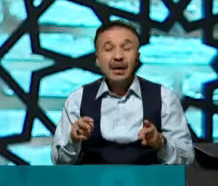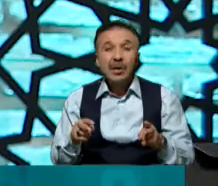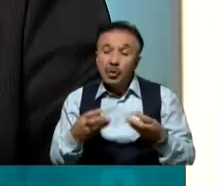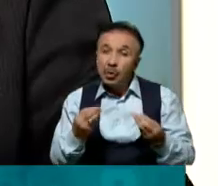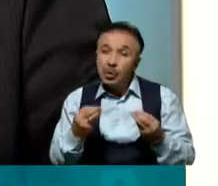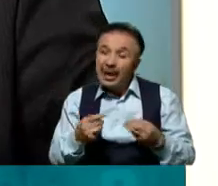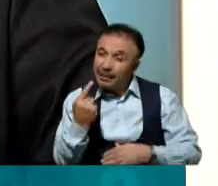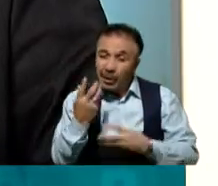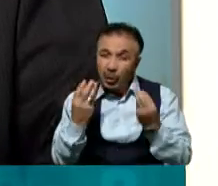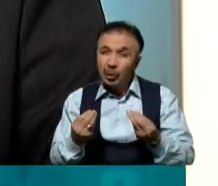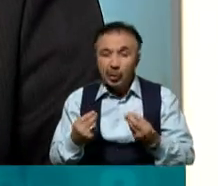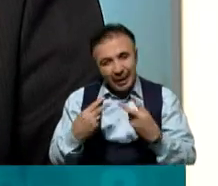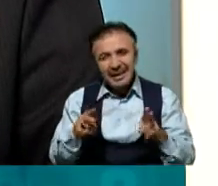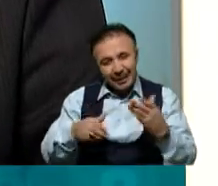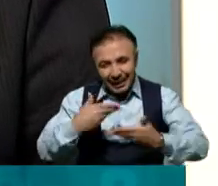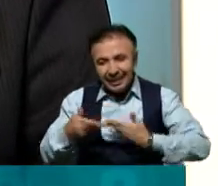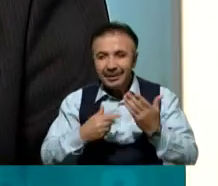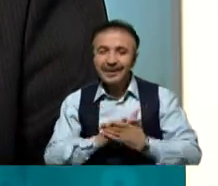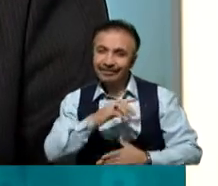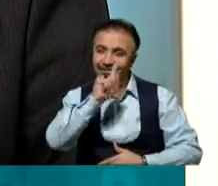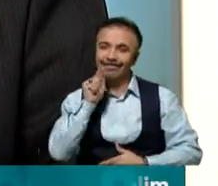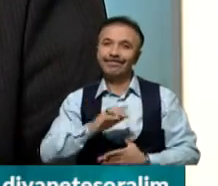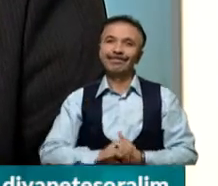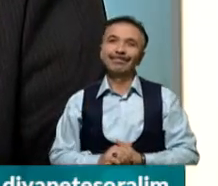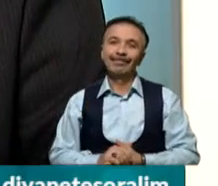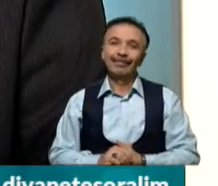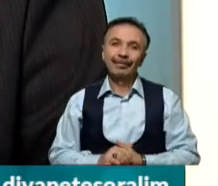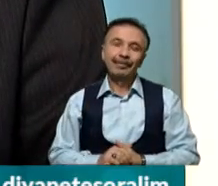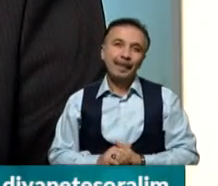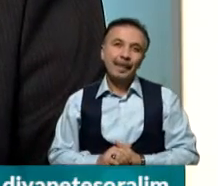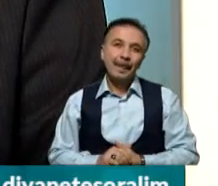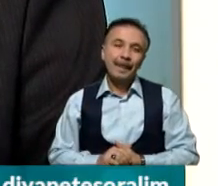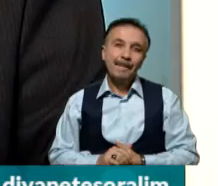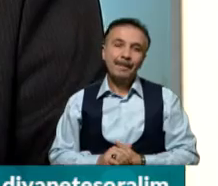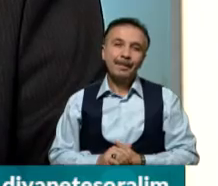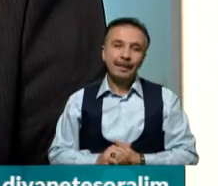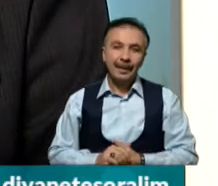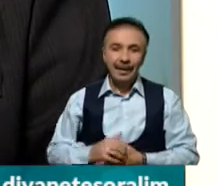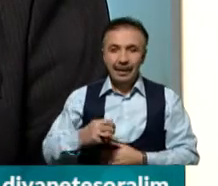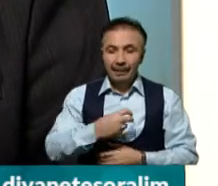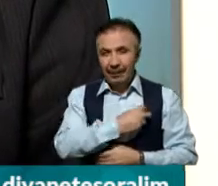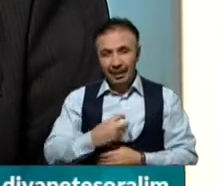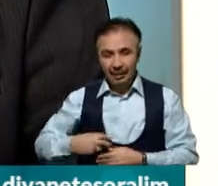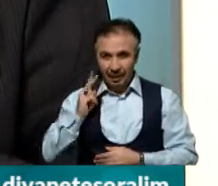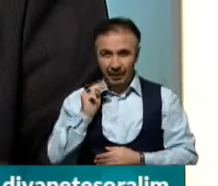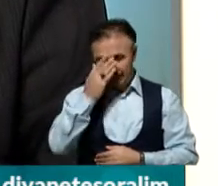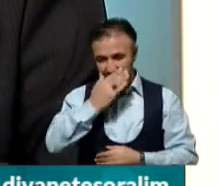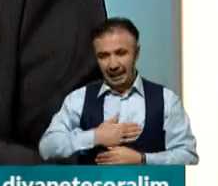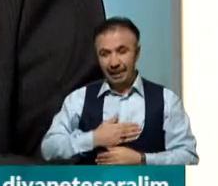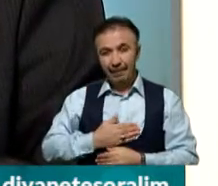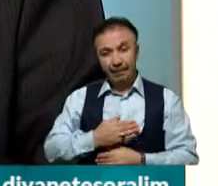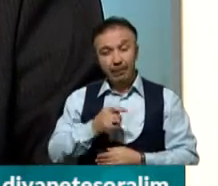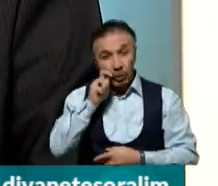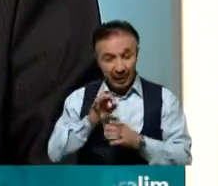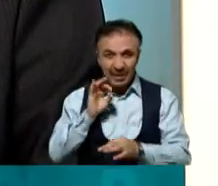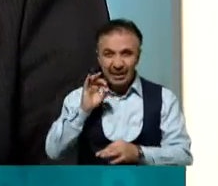dedi. Açıklayalım. Yani Müslüman iyilik insanıdır hakikaten. Yani Hazreti Peygamber Müslüman'ı tarif ediyor. Müslüman kimdir? Şuna